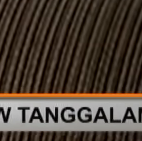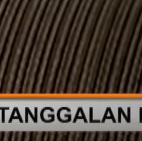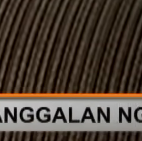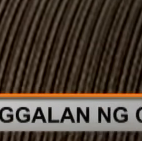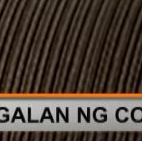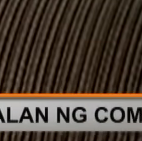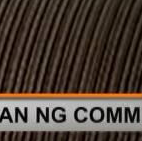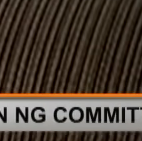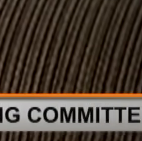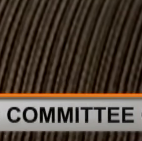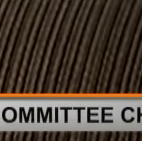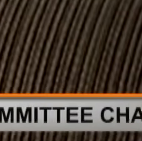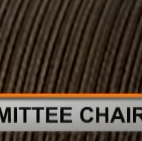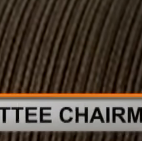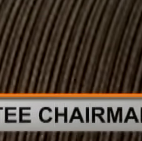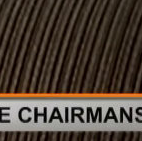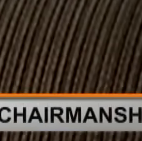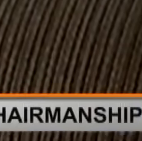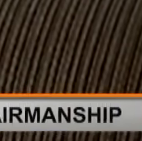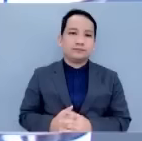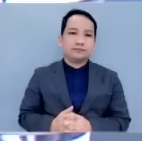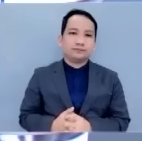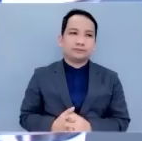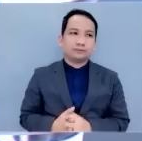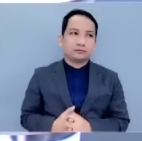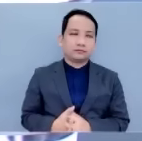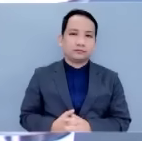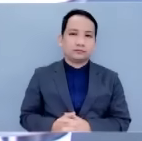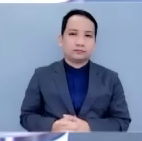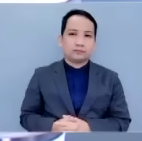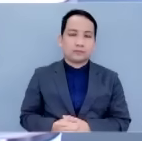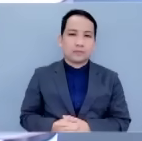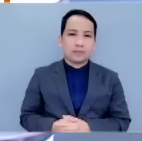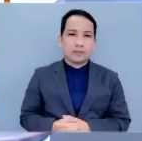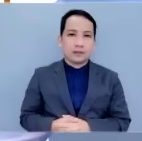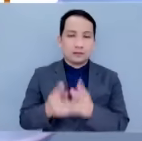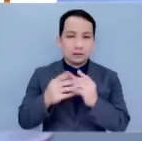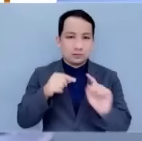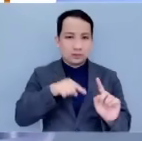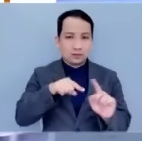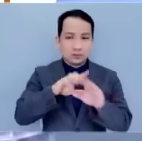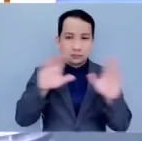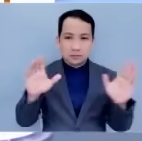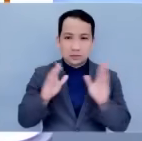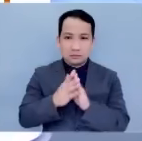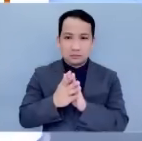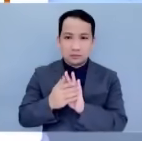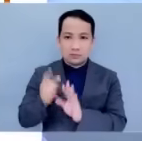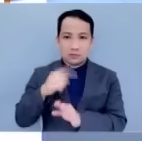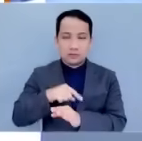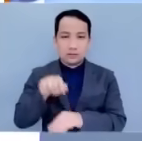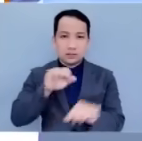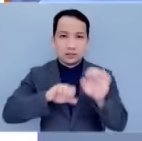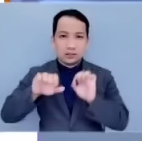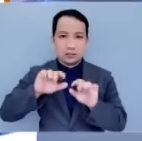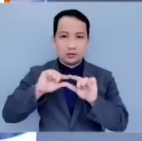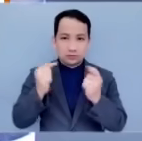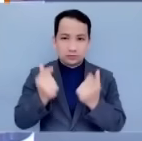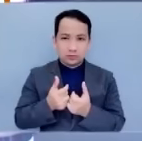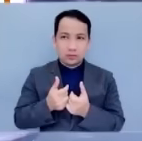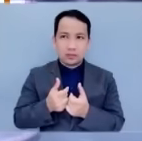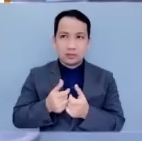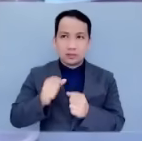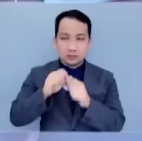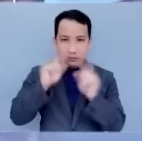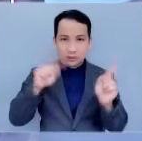MJ Marfuri, News 5. Nawala ng isang malaking personalidad ng entertainment industry sa biglang pagpanaw